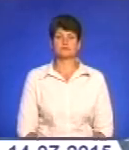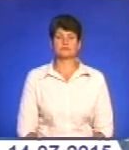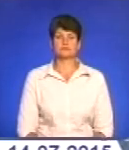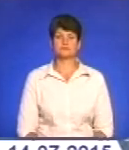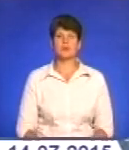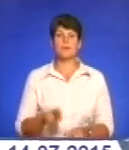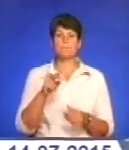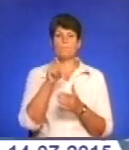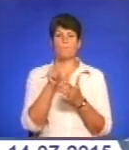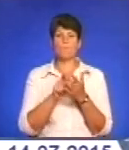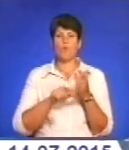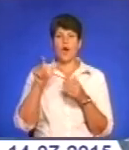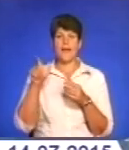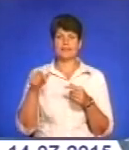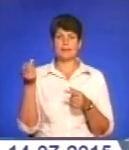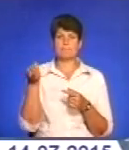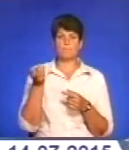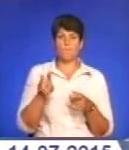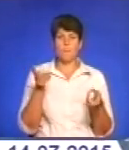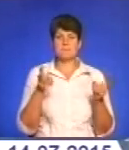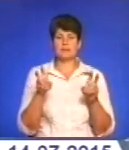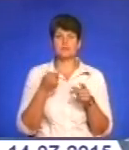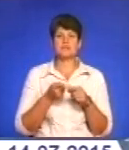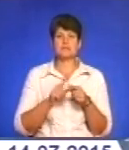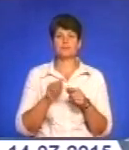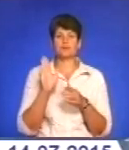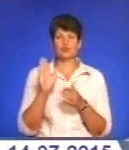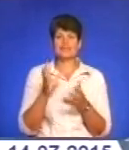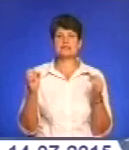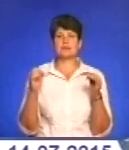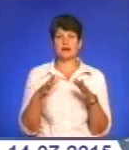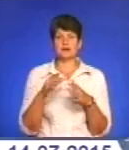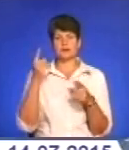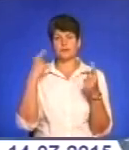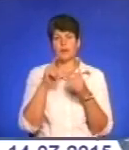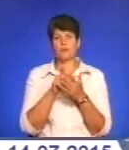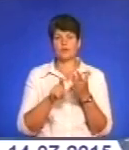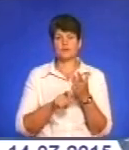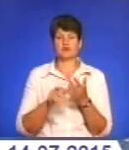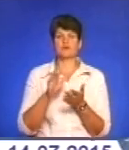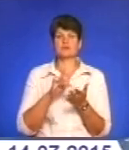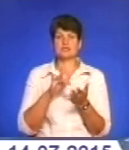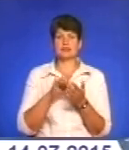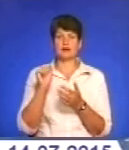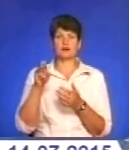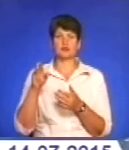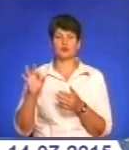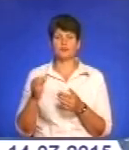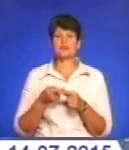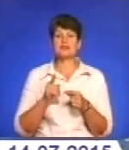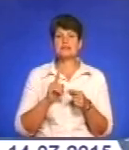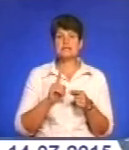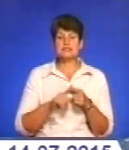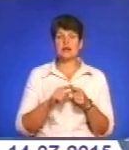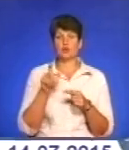Поети мобілізуються. Під таким гаслом проходять зібрання митців у логістичному центрі допомоги бійцям АТО. Майстри ПАРА та інші творчі люди